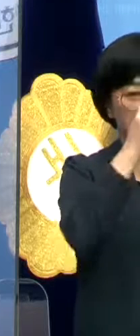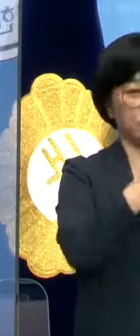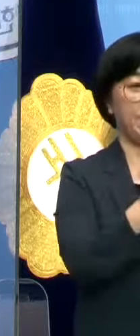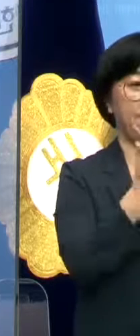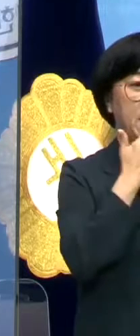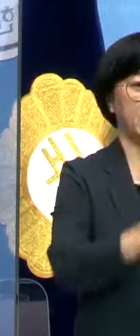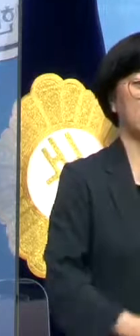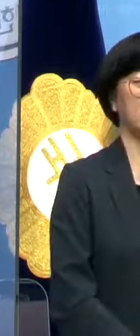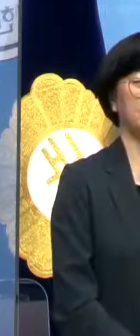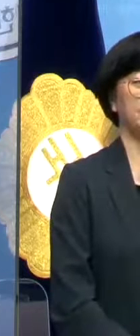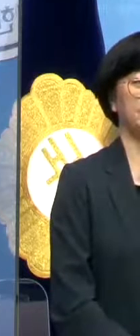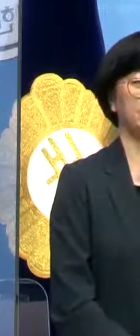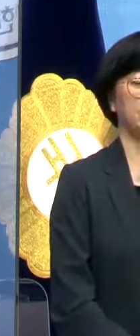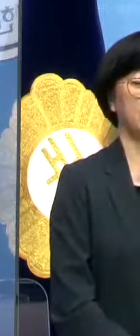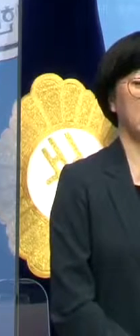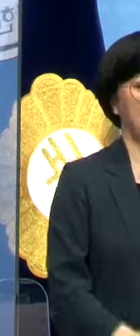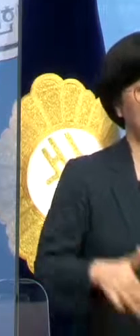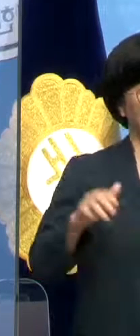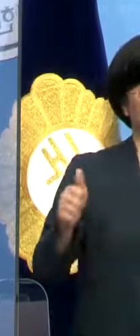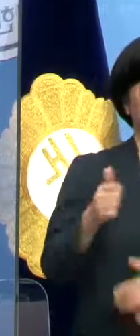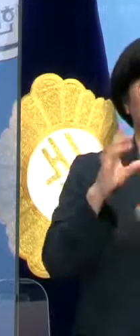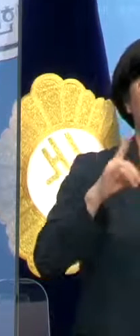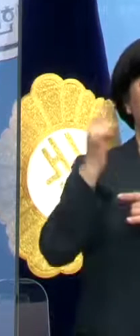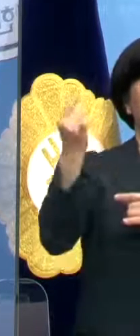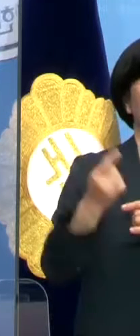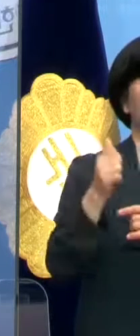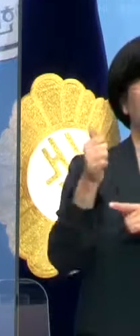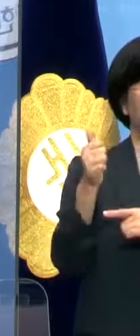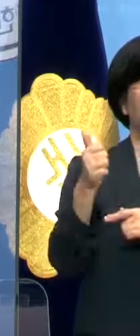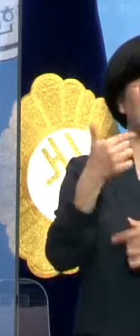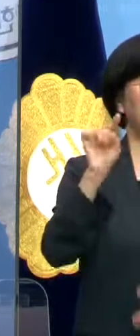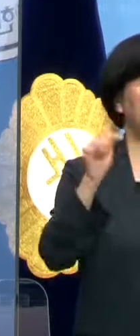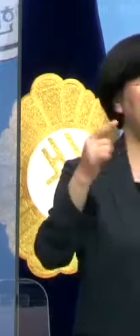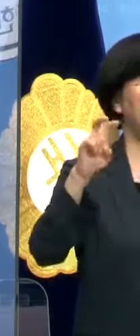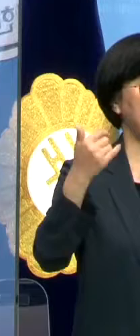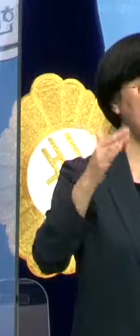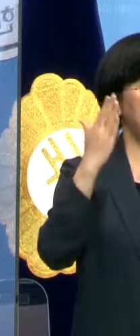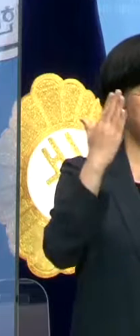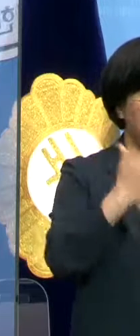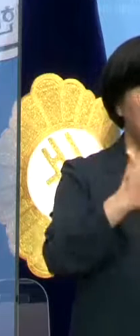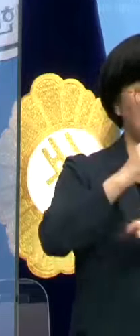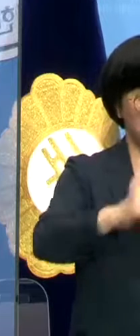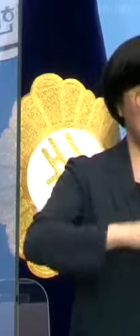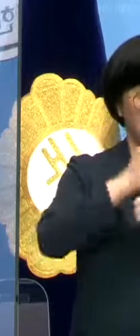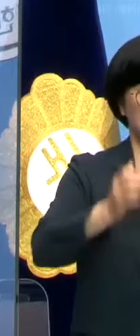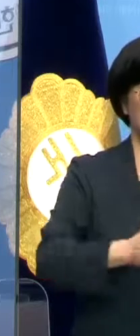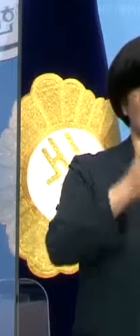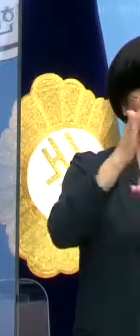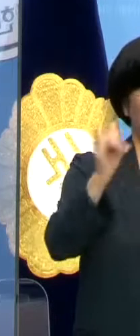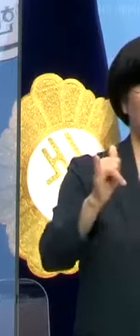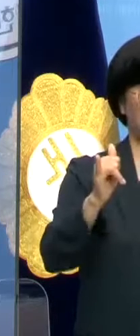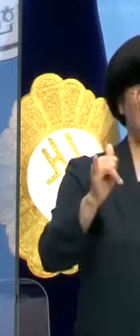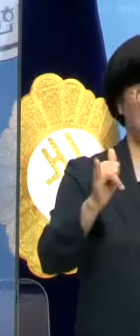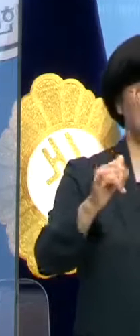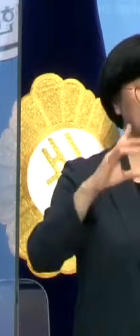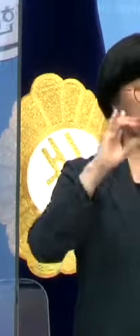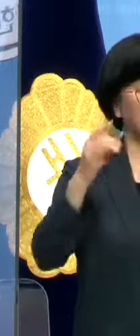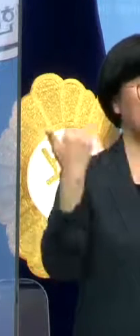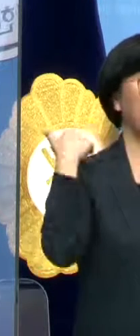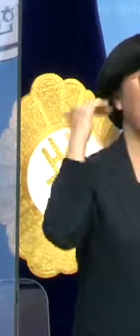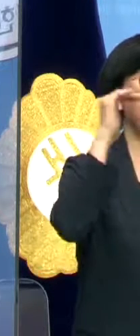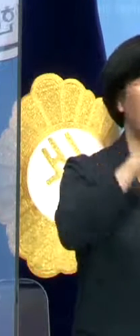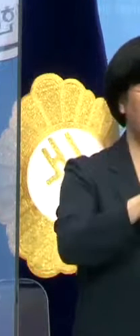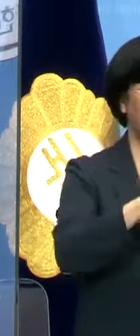없습니다 자 노크 날씨가 더 이상 난민 신분이 아니라 자유로운 시민의 신분으로 고국에 돌아갈 수 있게